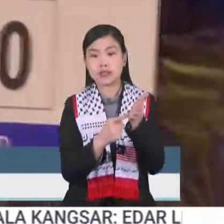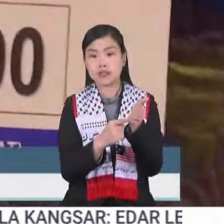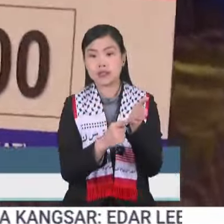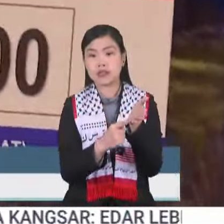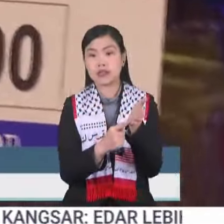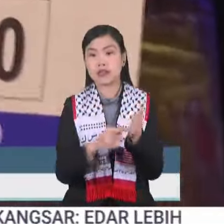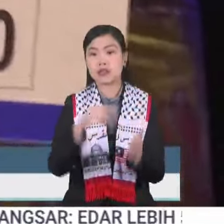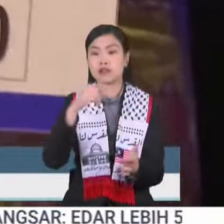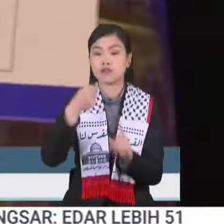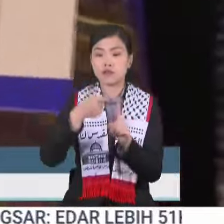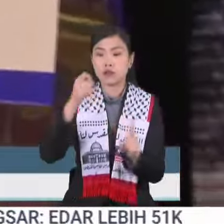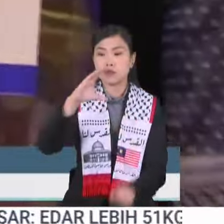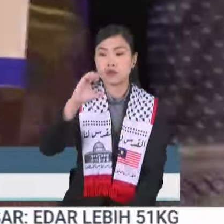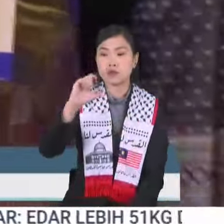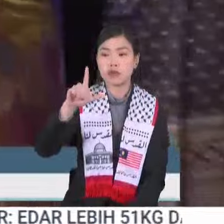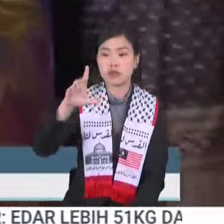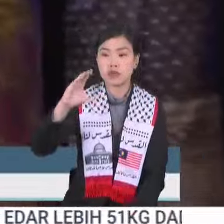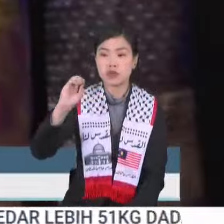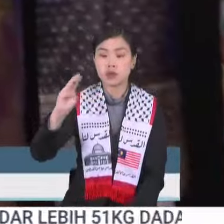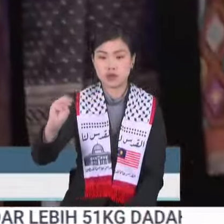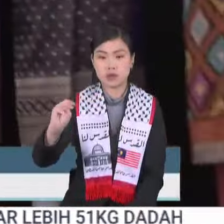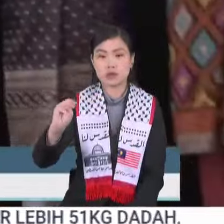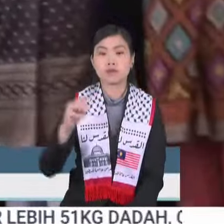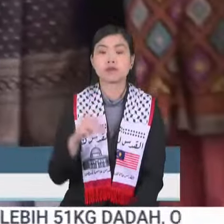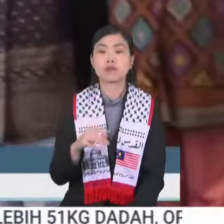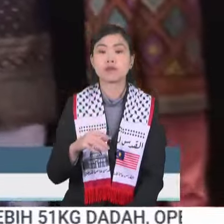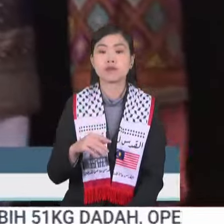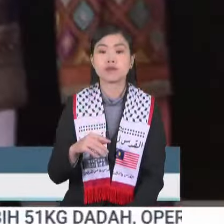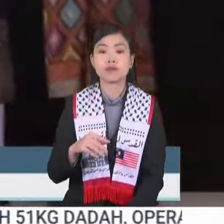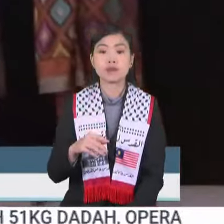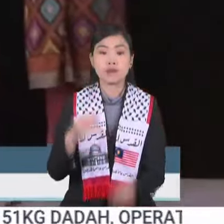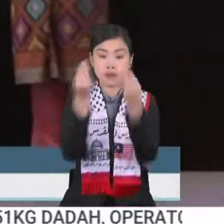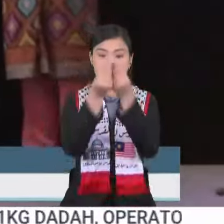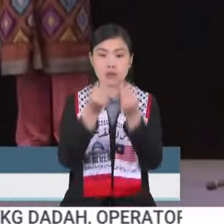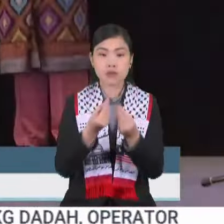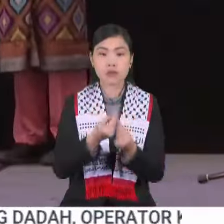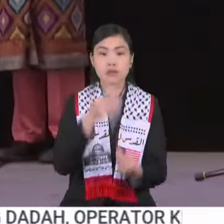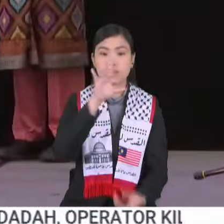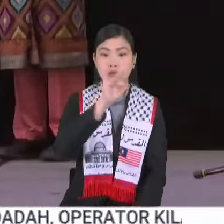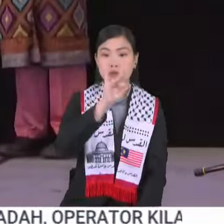berhad sebagai Syarikat bersekutu qsb berjumlah